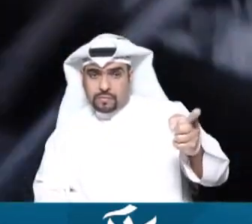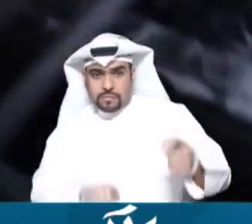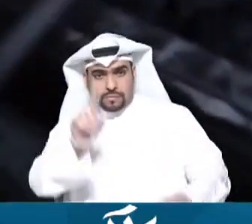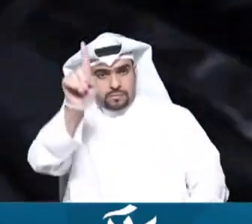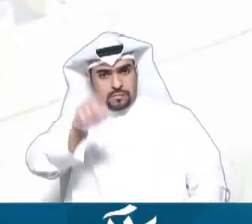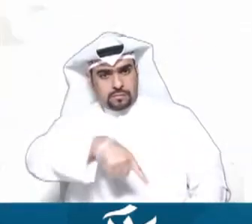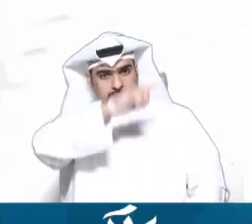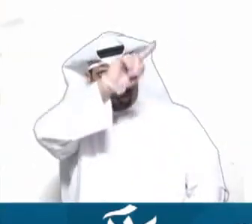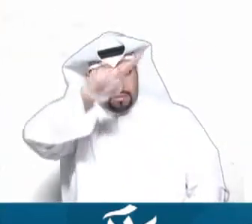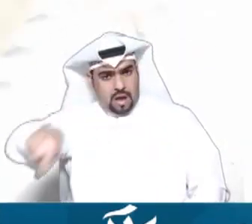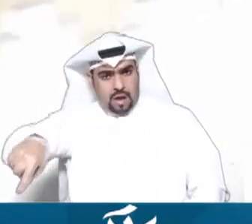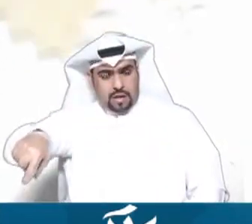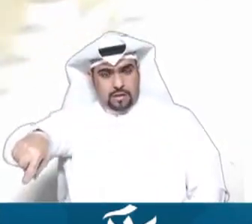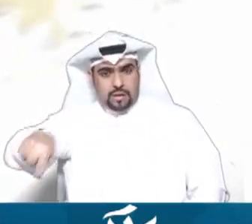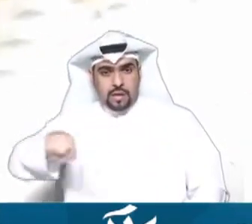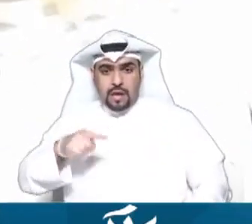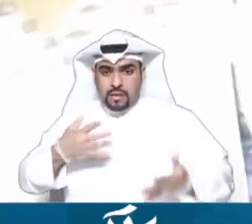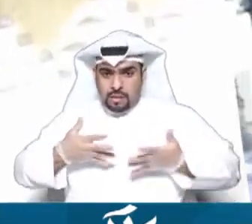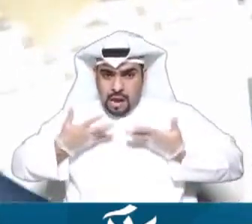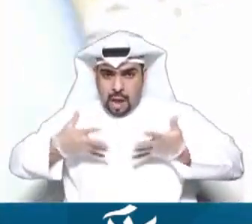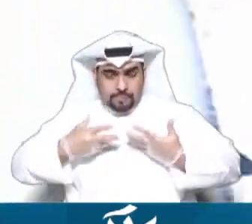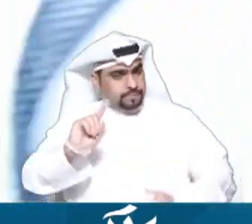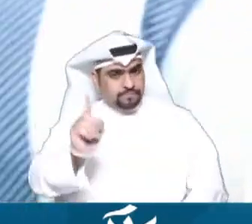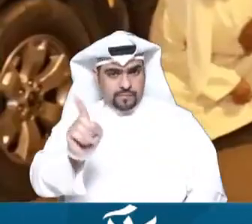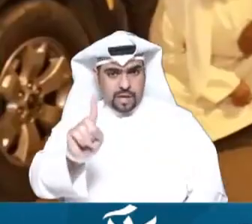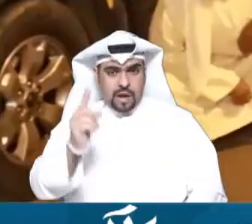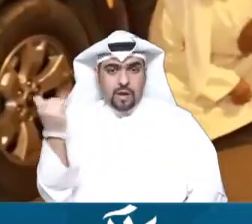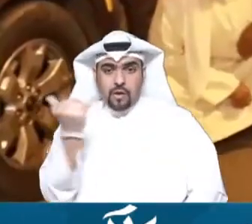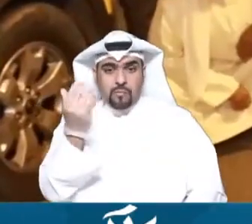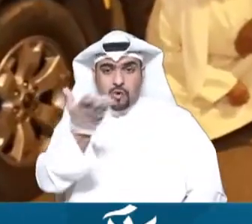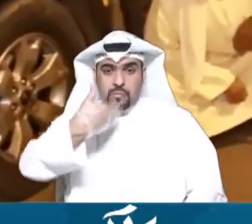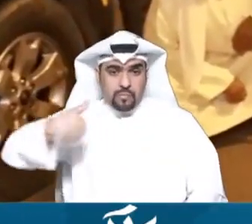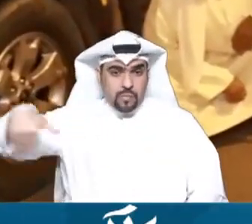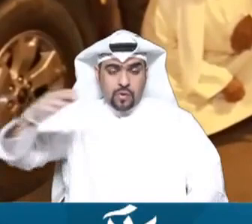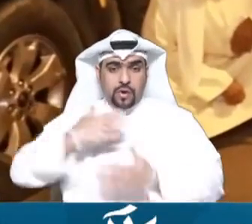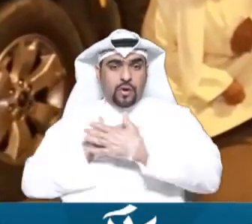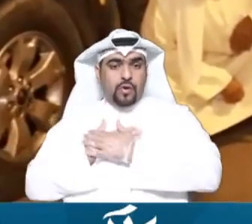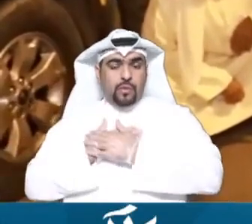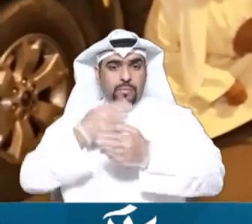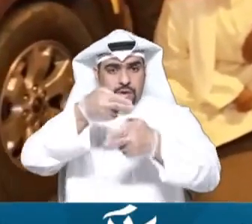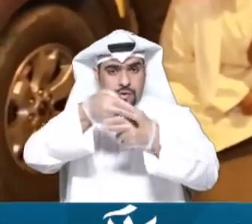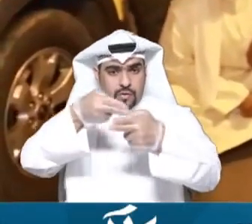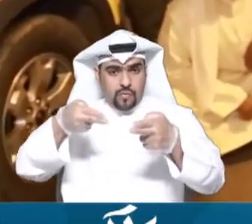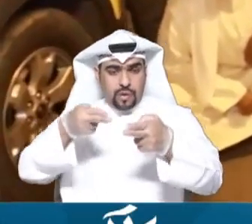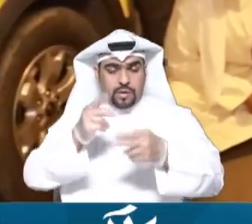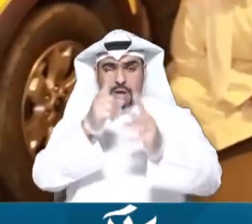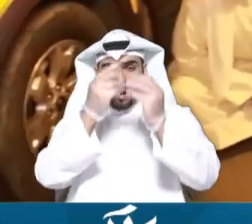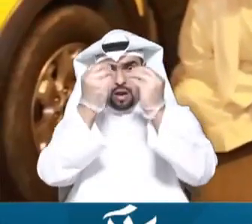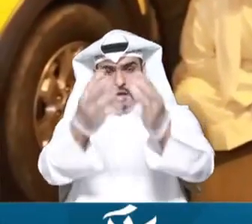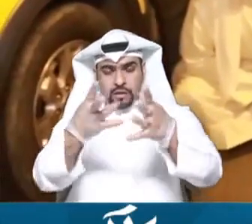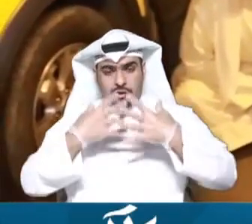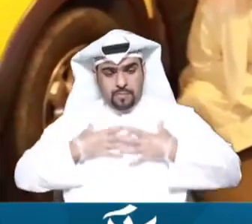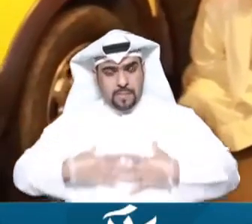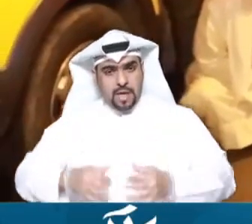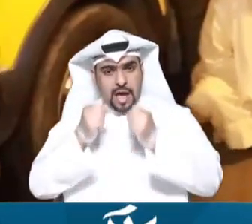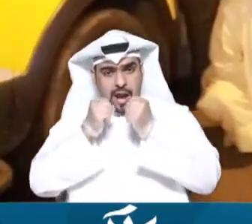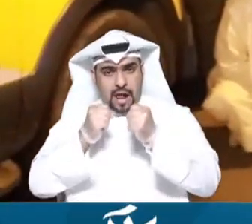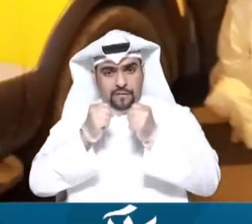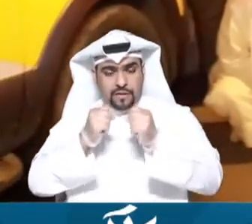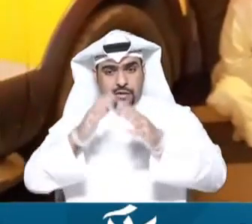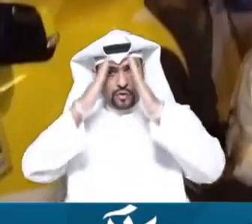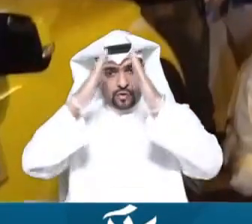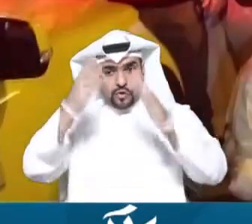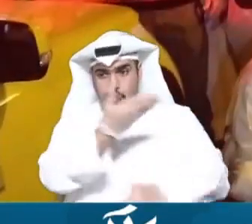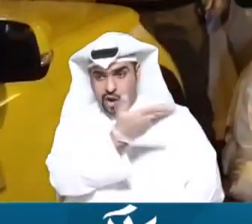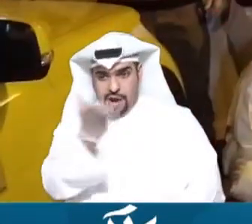أحمر ما فيها مجامل. نعم كلنا للكويت، كلنا بحبك يا وطن، الله يعطيهم العافية. من لا يشكر الناس لا يشكر